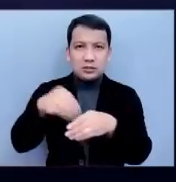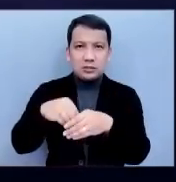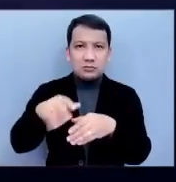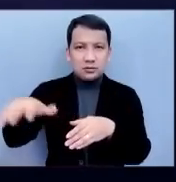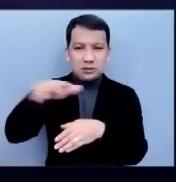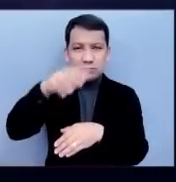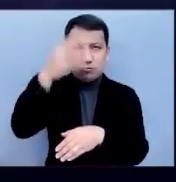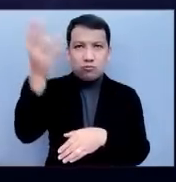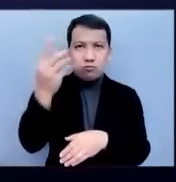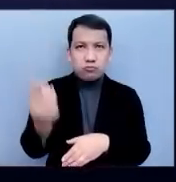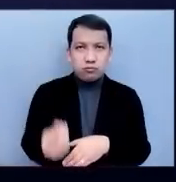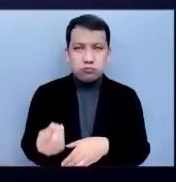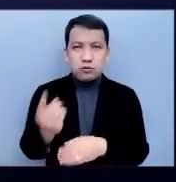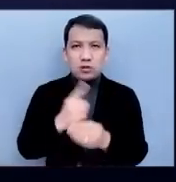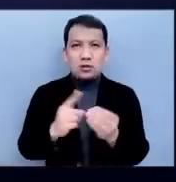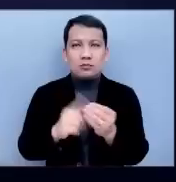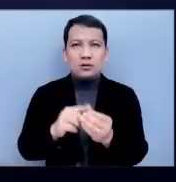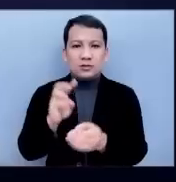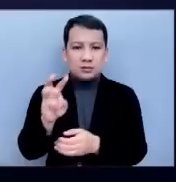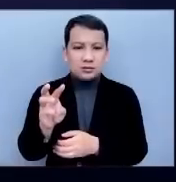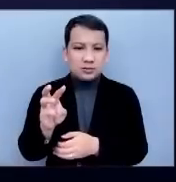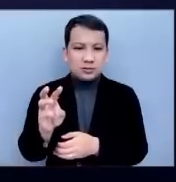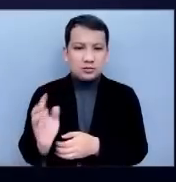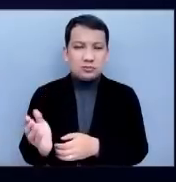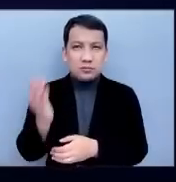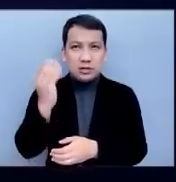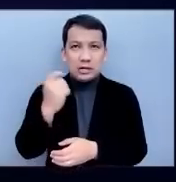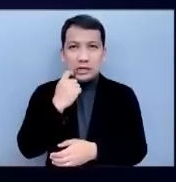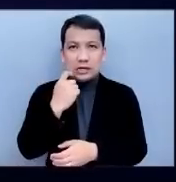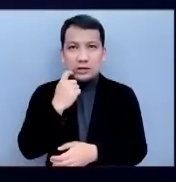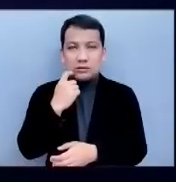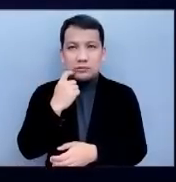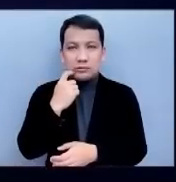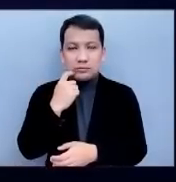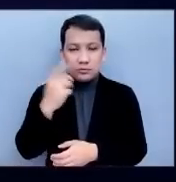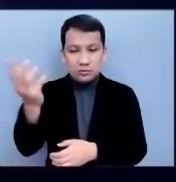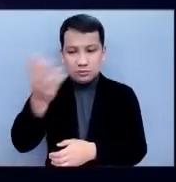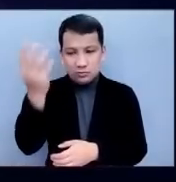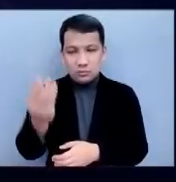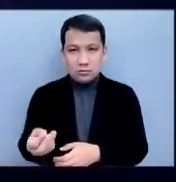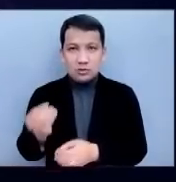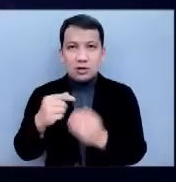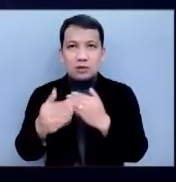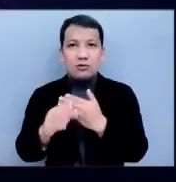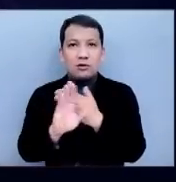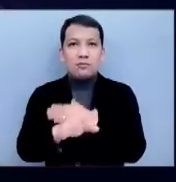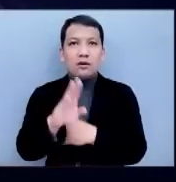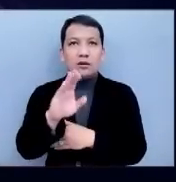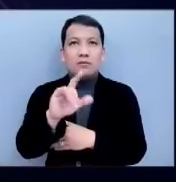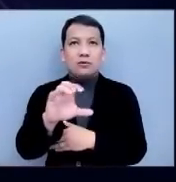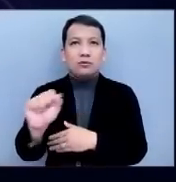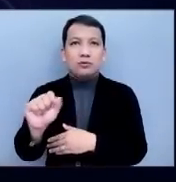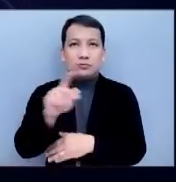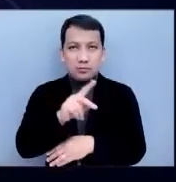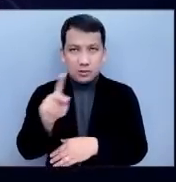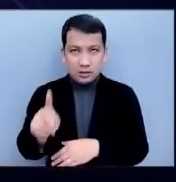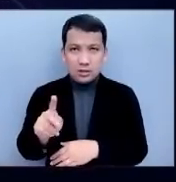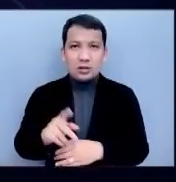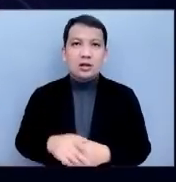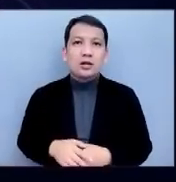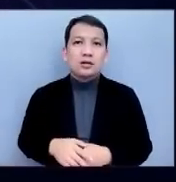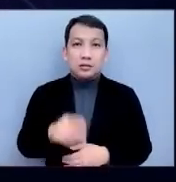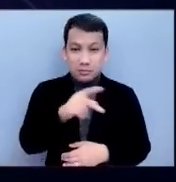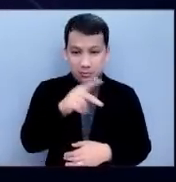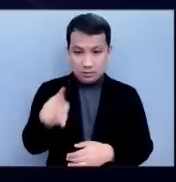buhawi. Bandang alas 6 ng hapon kanina, nang manalasa ang buhawi sa bayan ng Bacolor sa Pampanga.